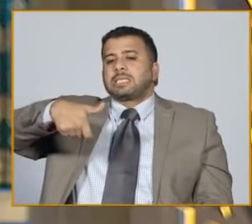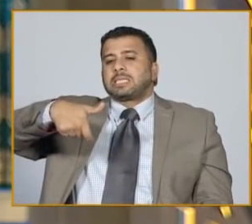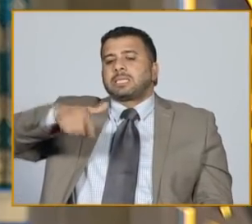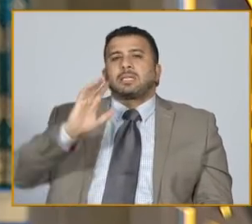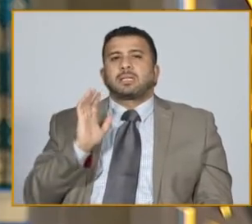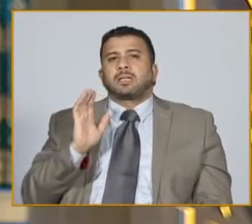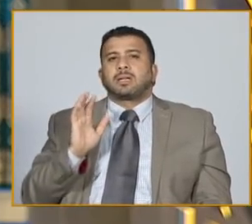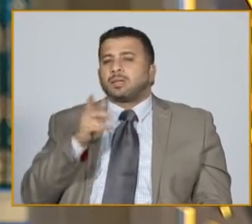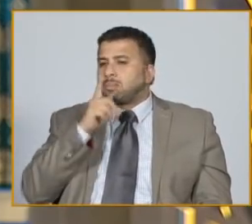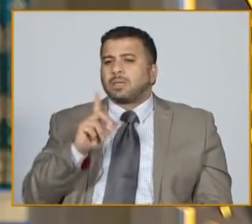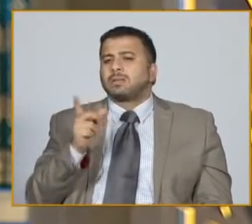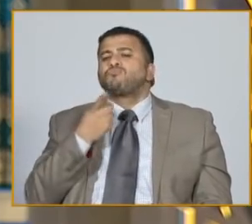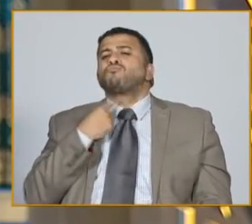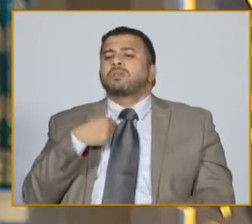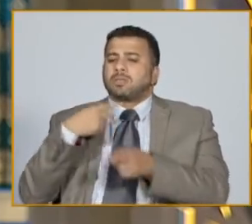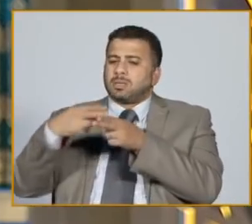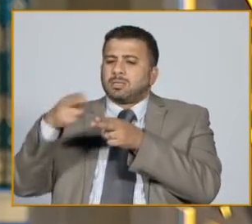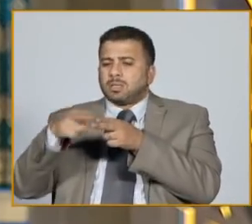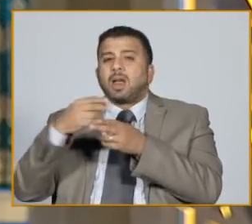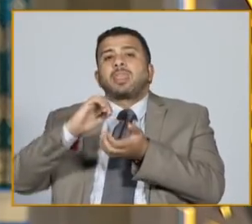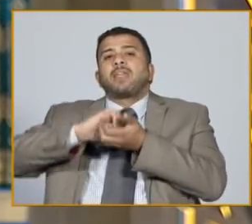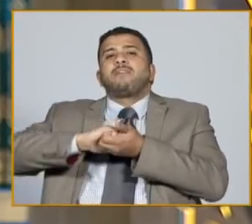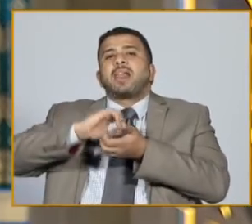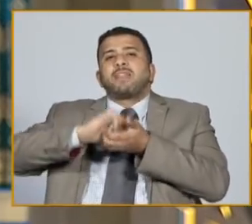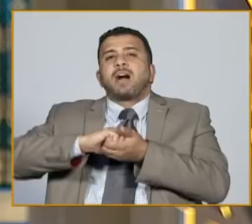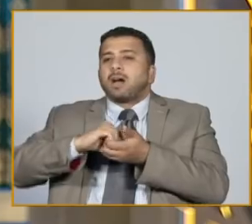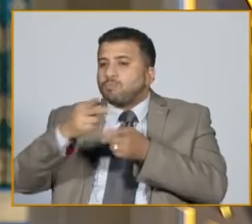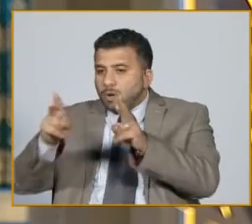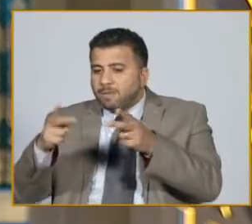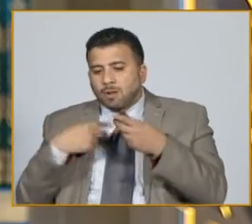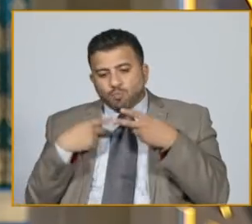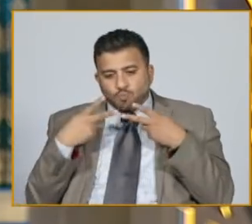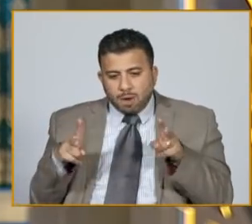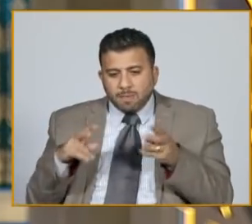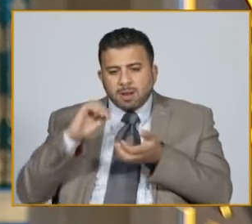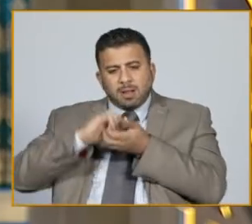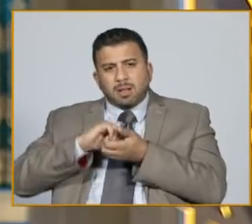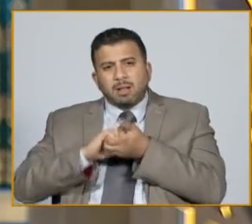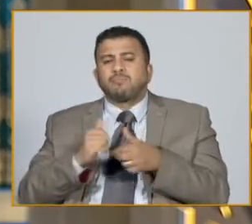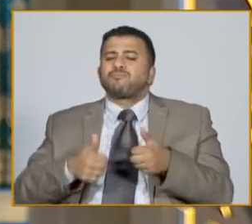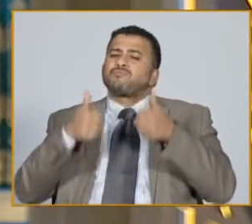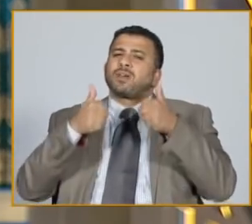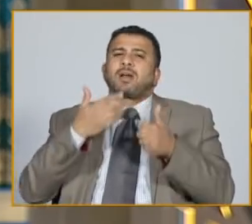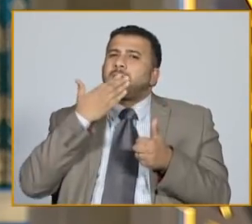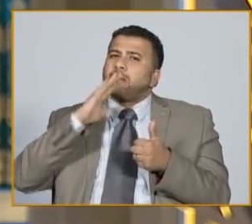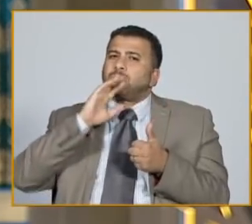أبغى إيش أقساط شهرية، تتفق. وطبعا الآن جرت الطريقة مو مثل قبل، قبل